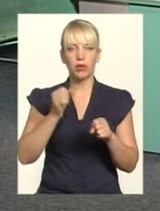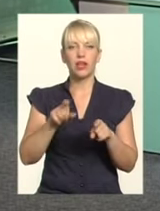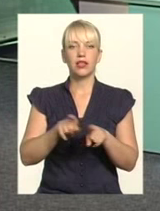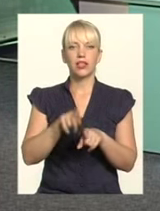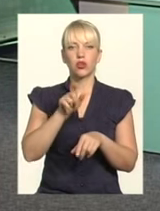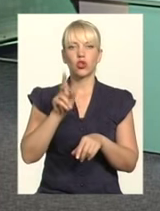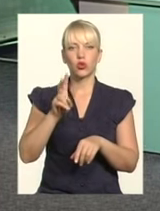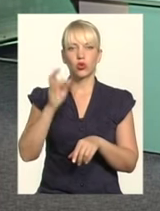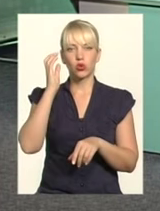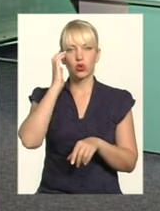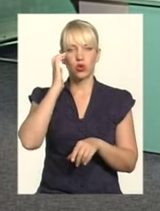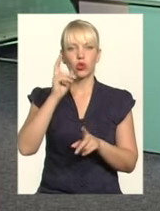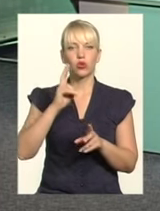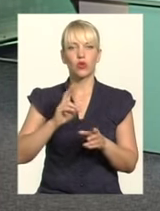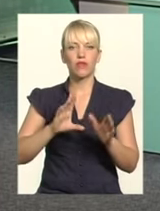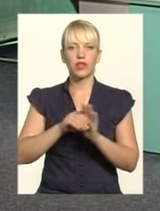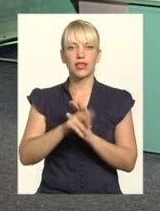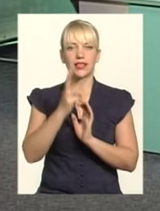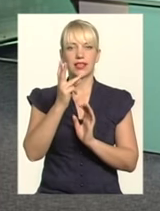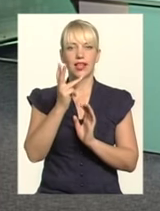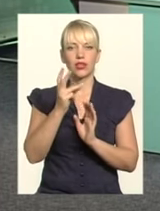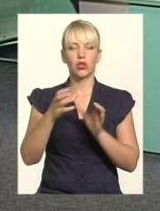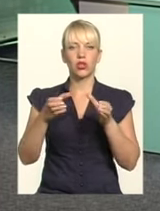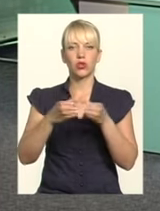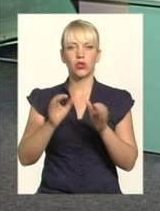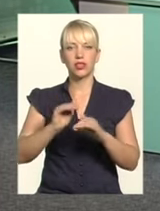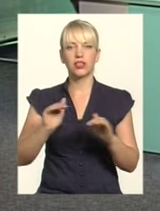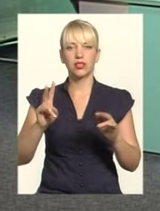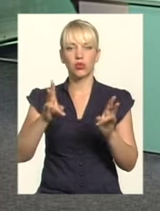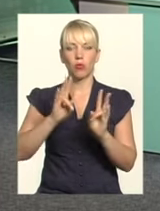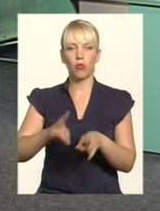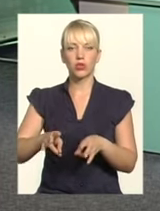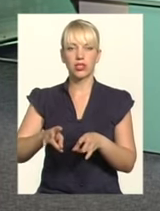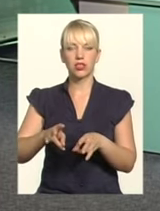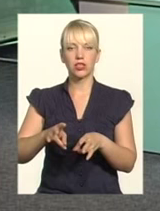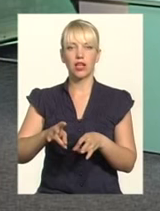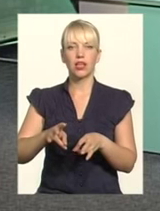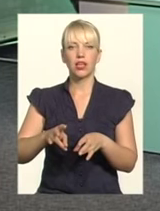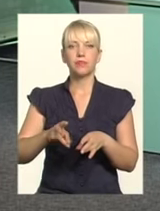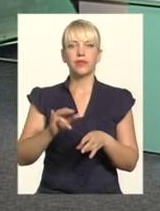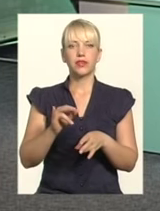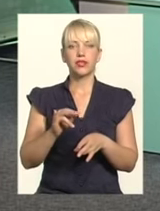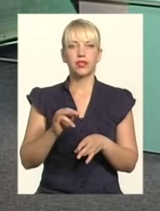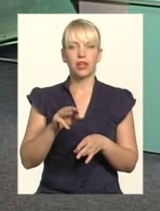громадяни-чорнобильці, образно кажучи, які віднесли до третьої категорії, діти, які постраждали. Так,